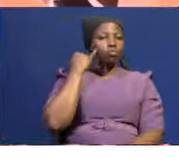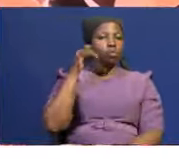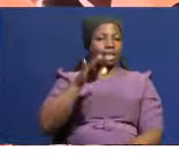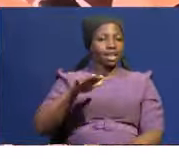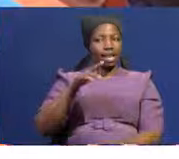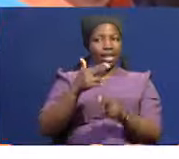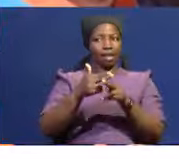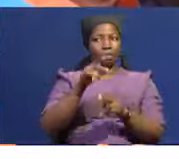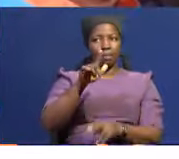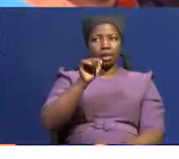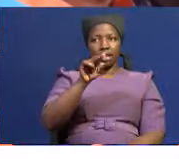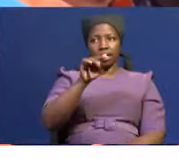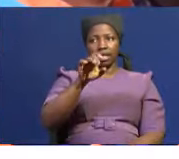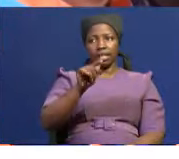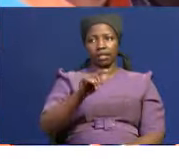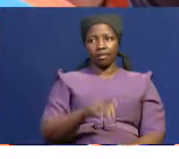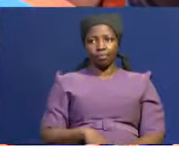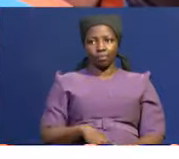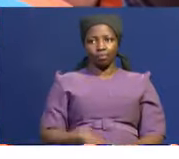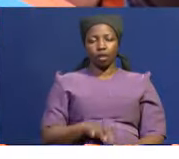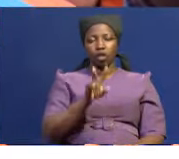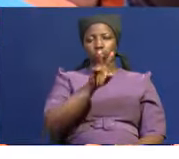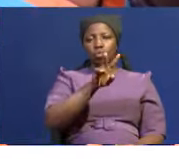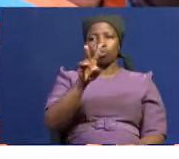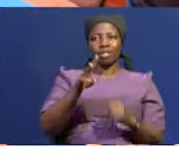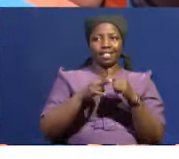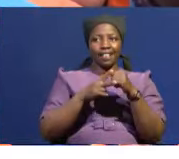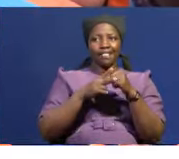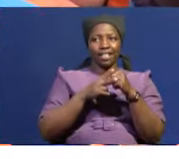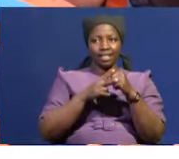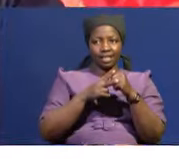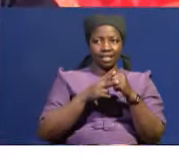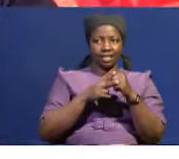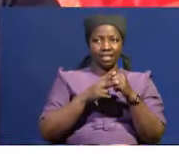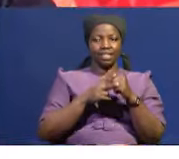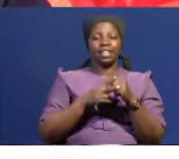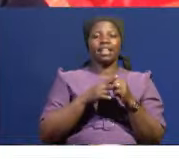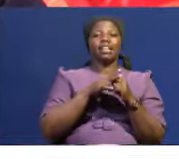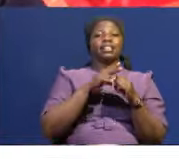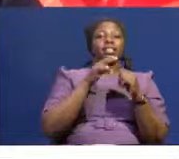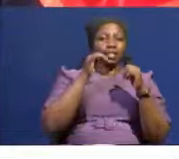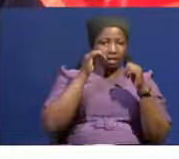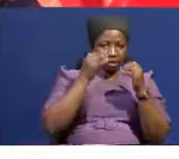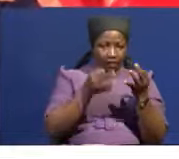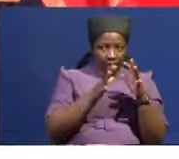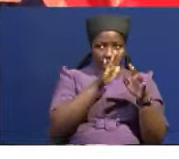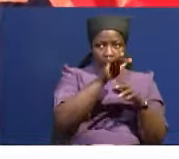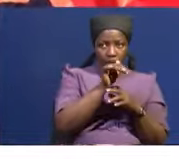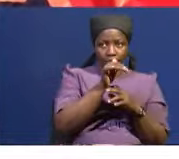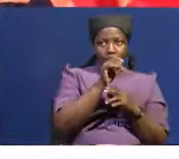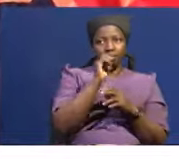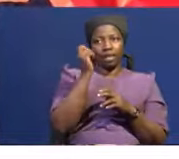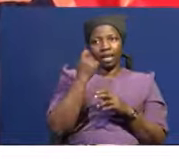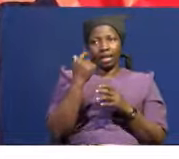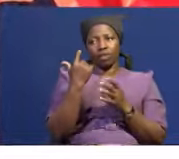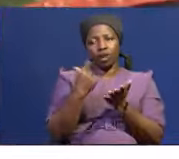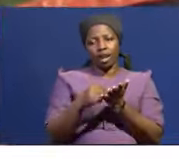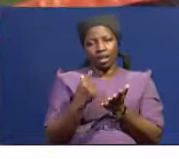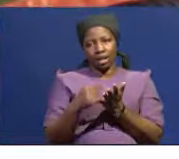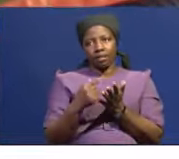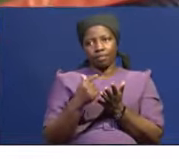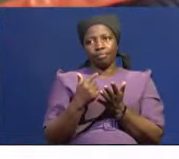Jumla ya wanafunzi 227 kutoka humu nchini na kutoka mataifa ya Tanzania, Uganda, Namibia,